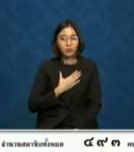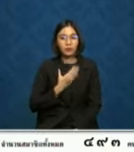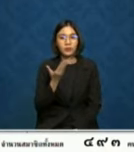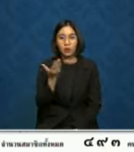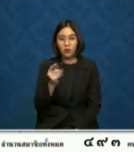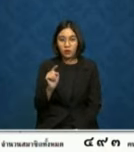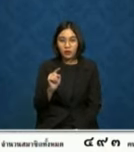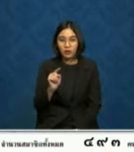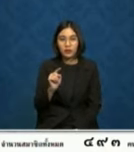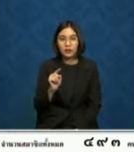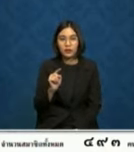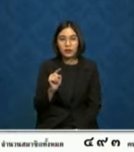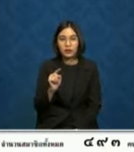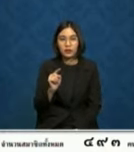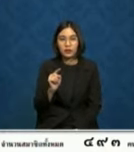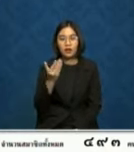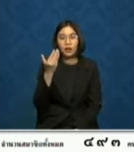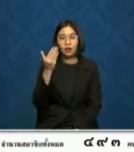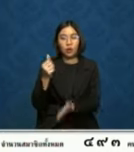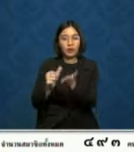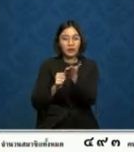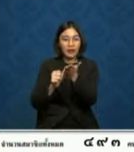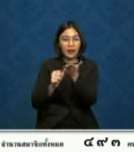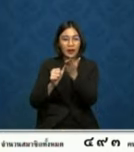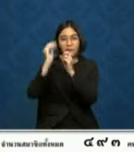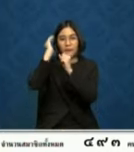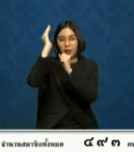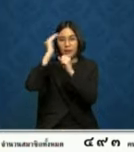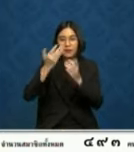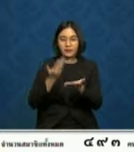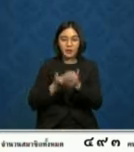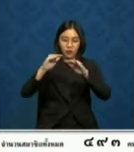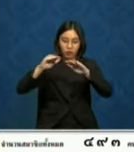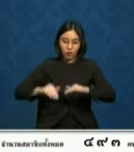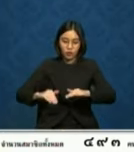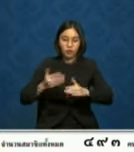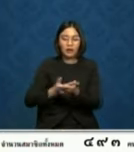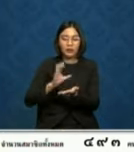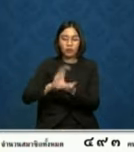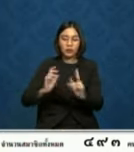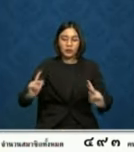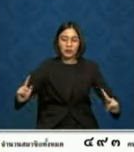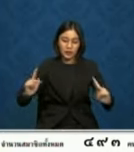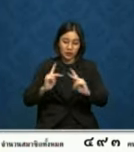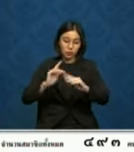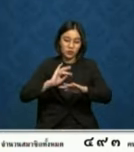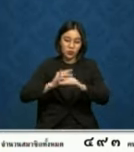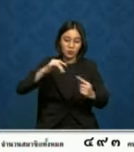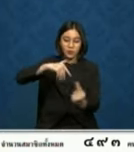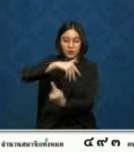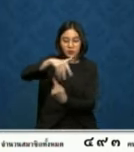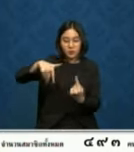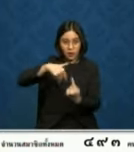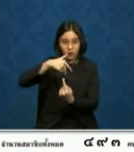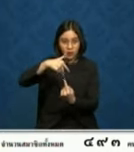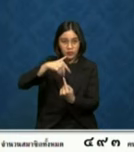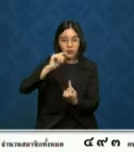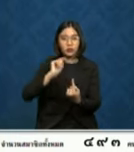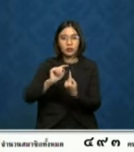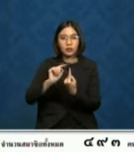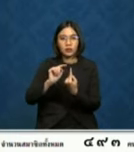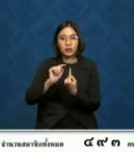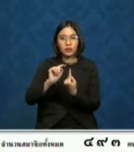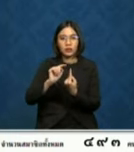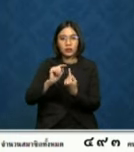ขอสงวนคคำแปรยตินะครับในการปรับลดงบประมาณของกระทรวงทรัพพยากรธรรมชาติและสิ่งแวดล้อมในส่วน